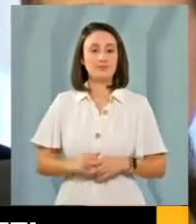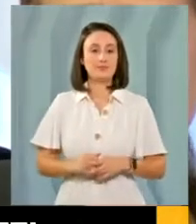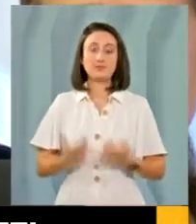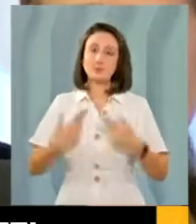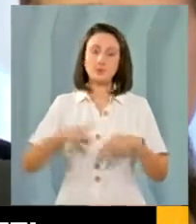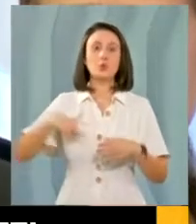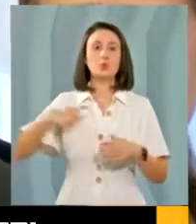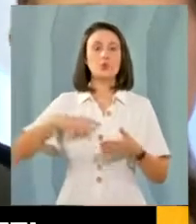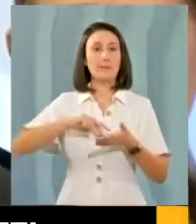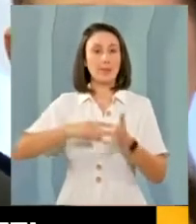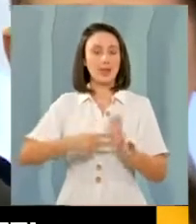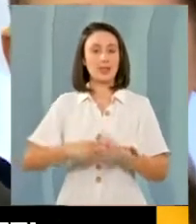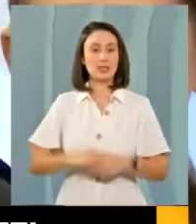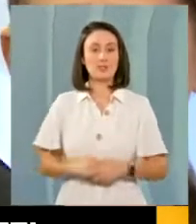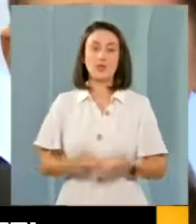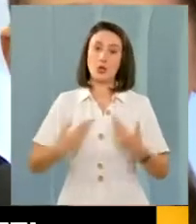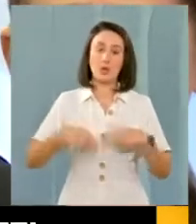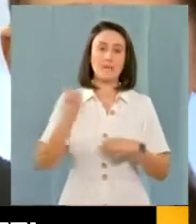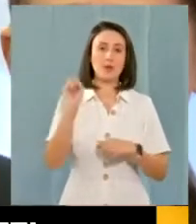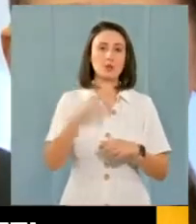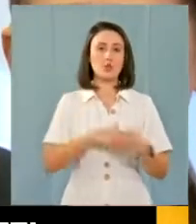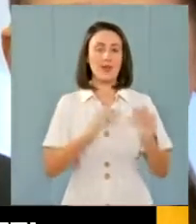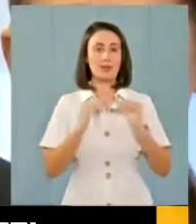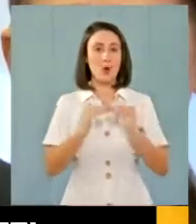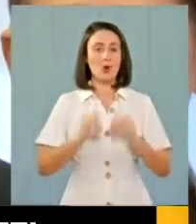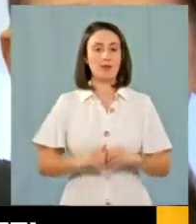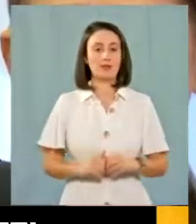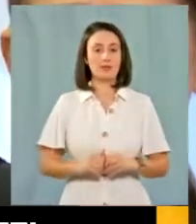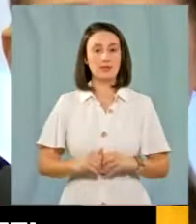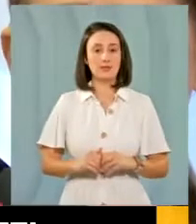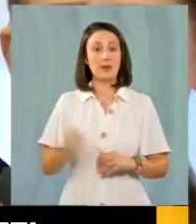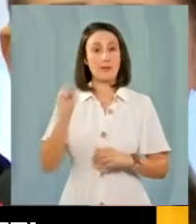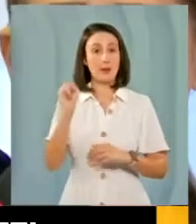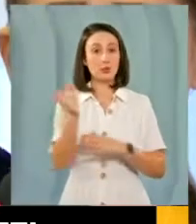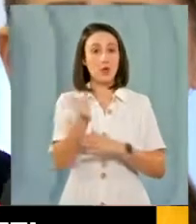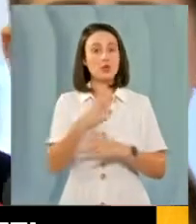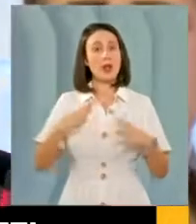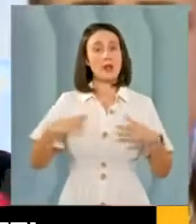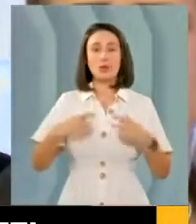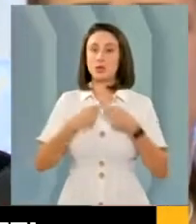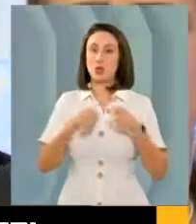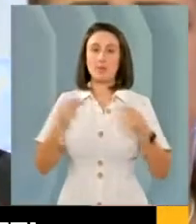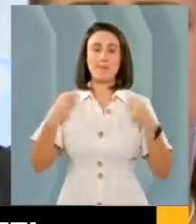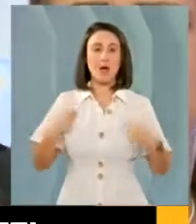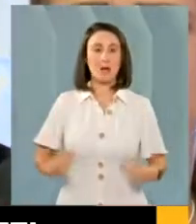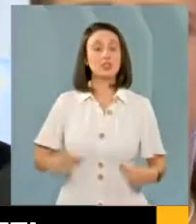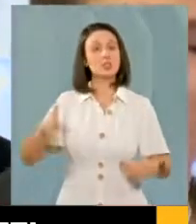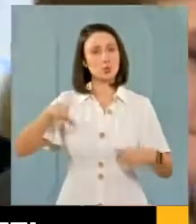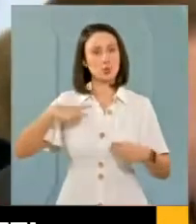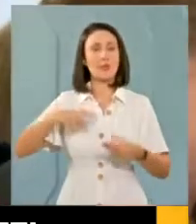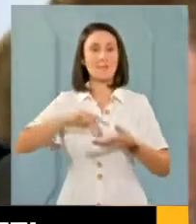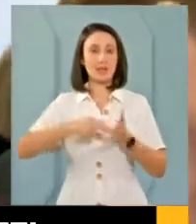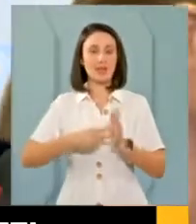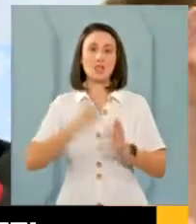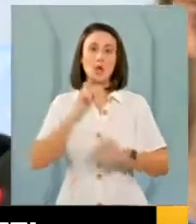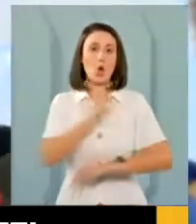suntem pregătiți. Noi, Partidul Social Democrat, Partidul Național Liberal și întregul Parlament suntem pregătiți